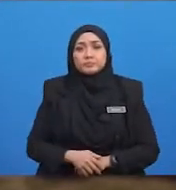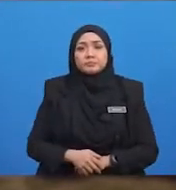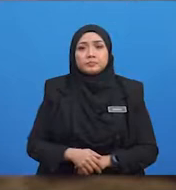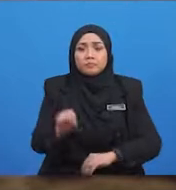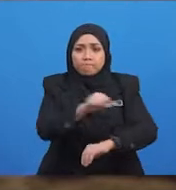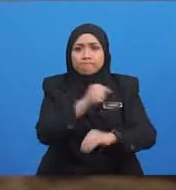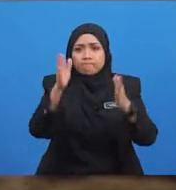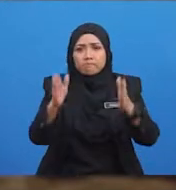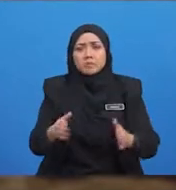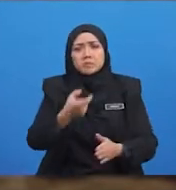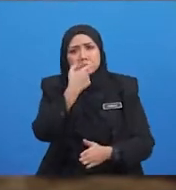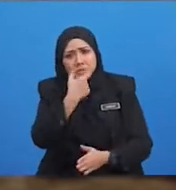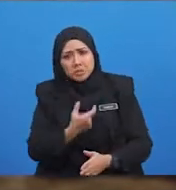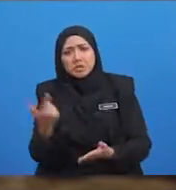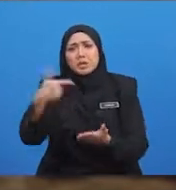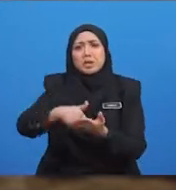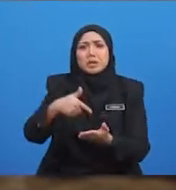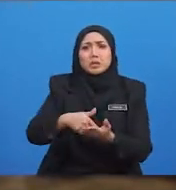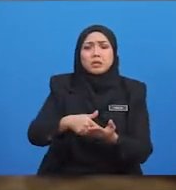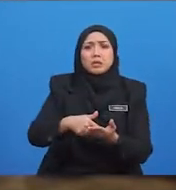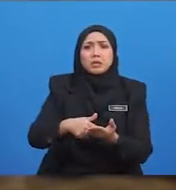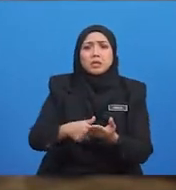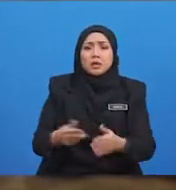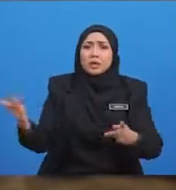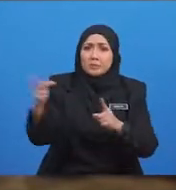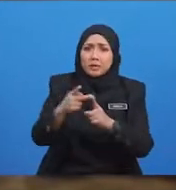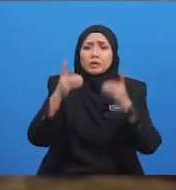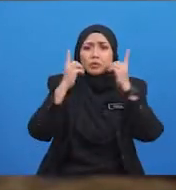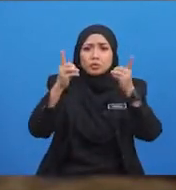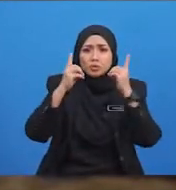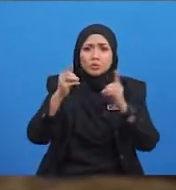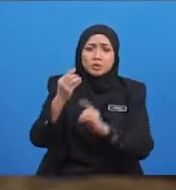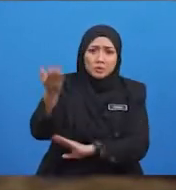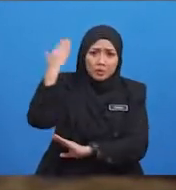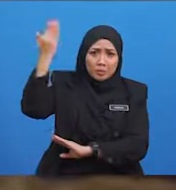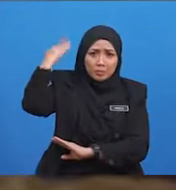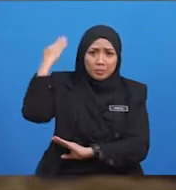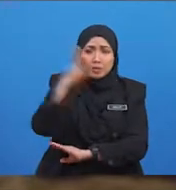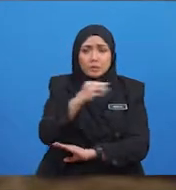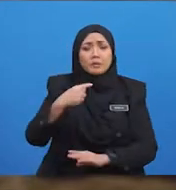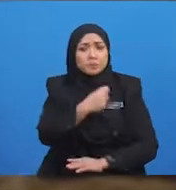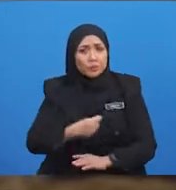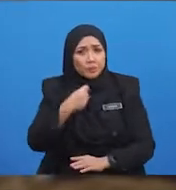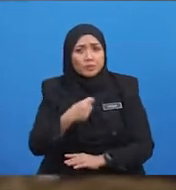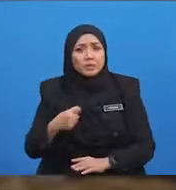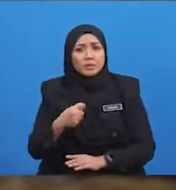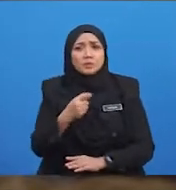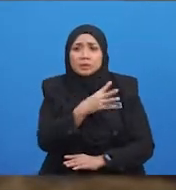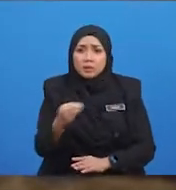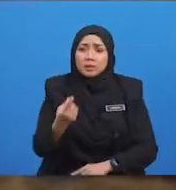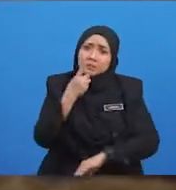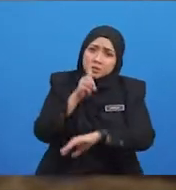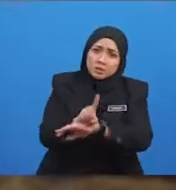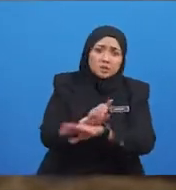dan menyesali dosa-dosanya. Lalu dia bertaubat kepada Tuhan dan berjanji tidak